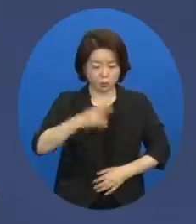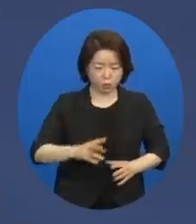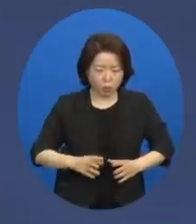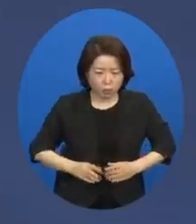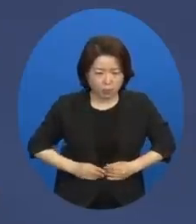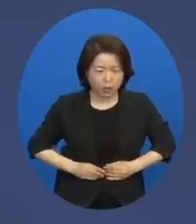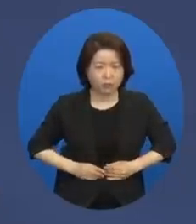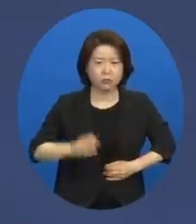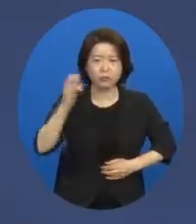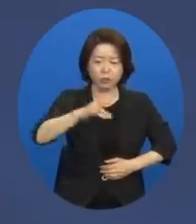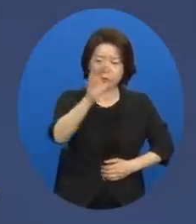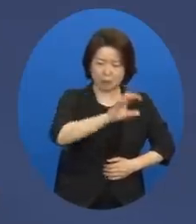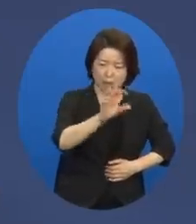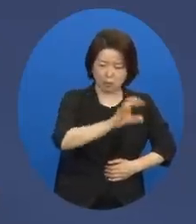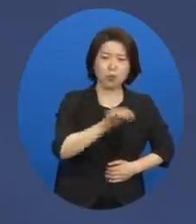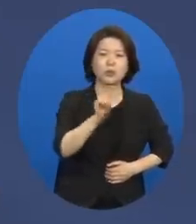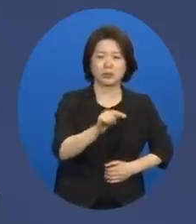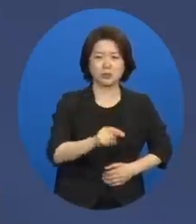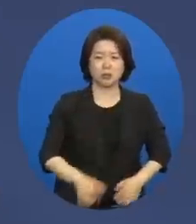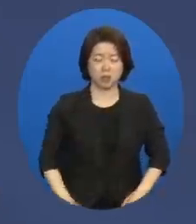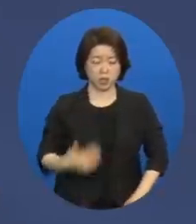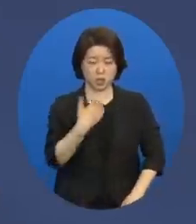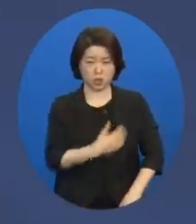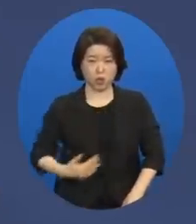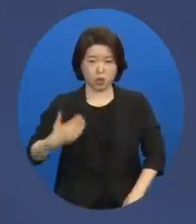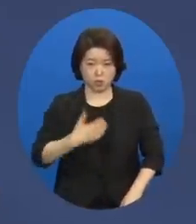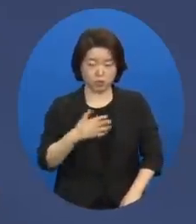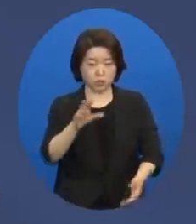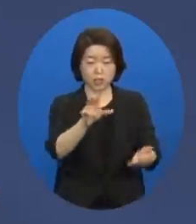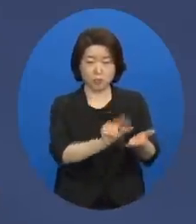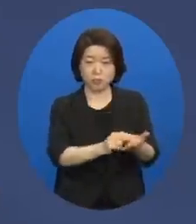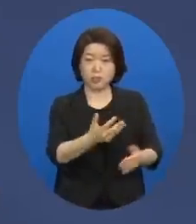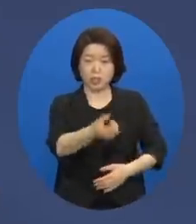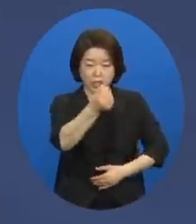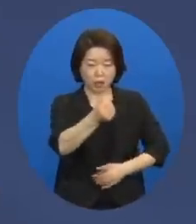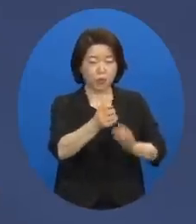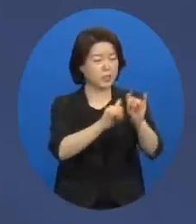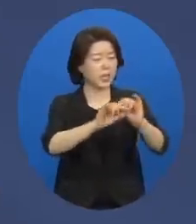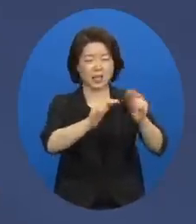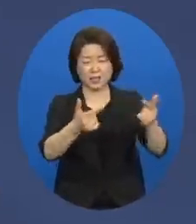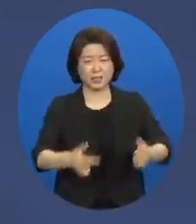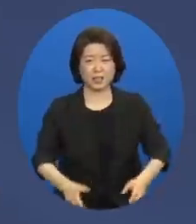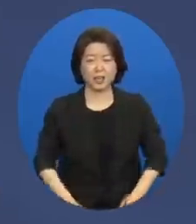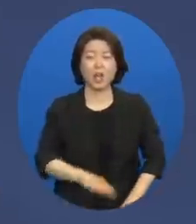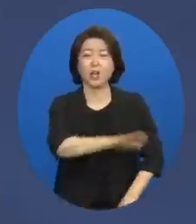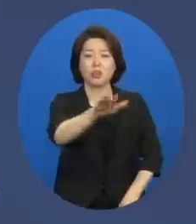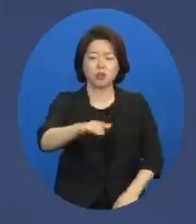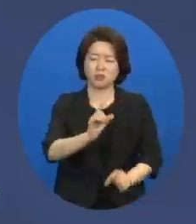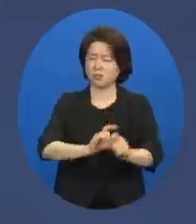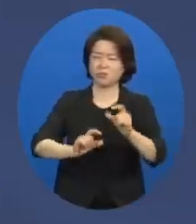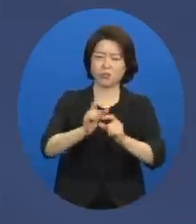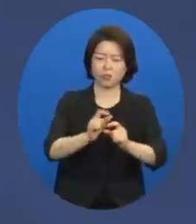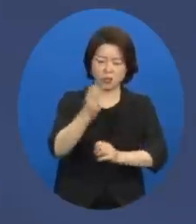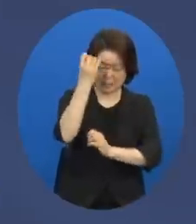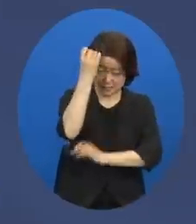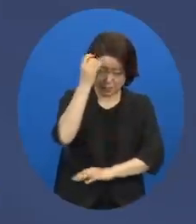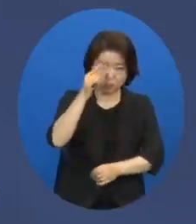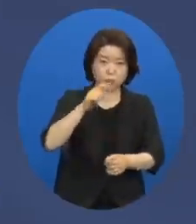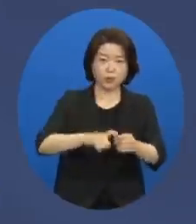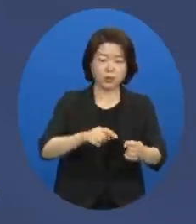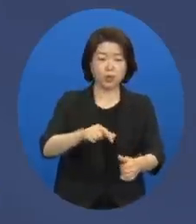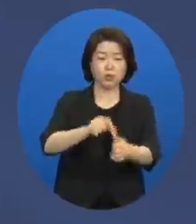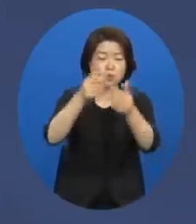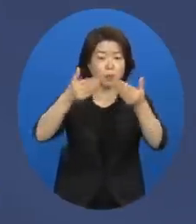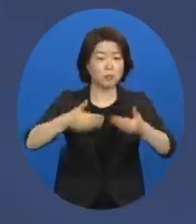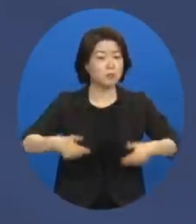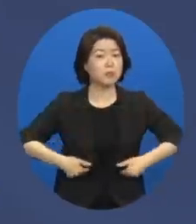배고픈 그거예요. 육신의 너희는 육신의 문제를 갖고 있는 자가 아니라 너희는 훨씬 더 근본적인 구원이